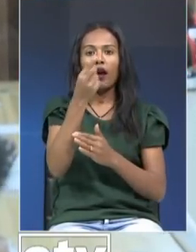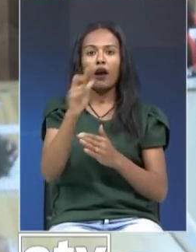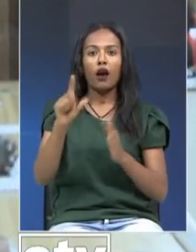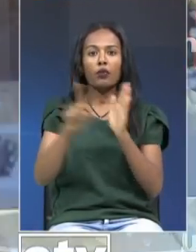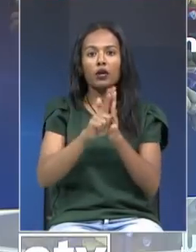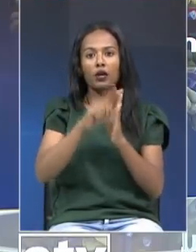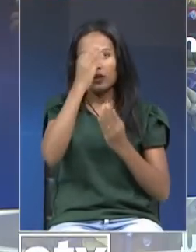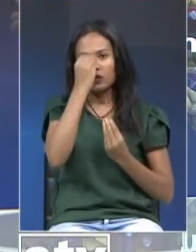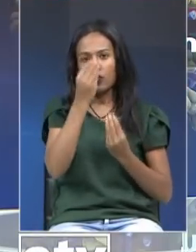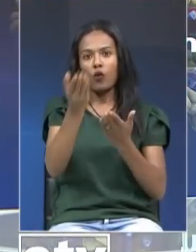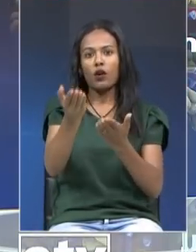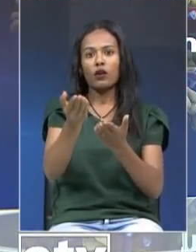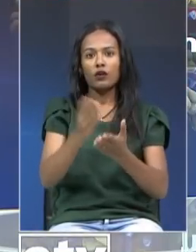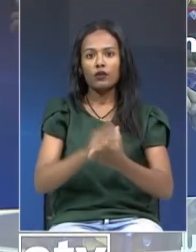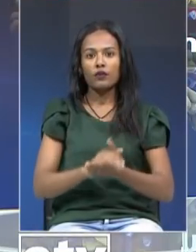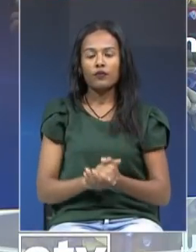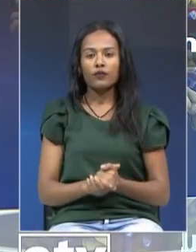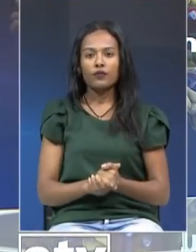አስታውቋል።